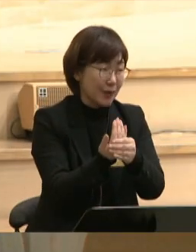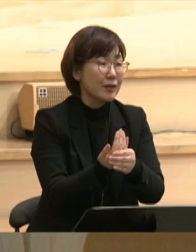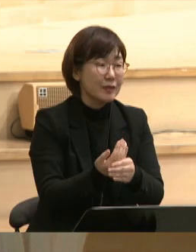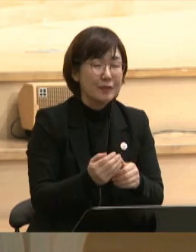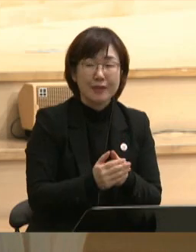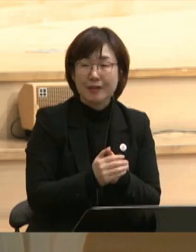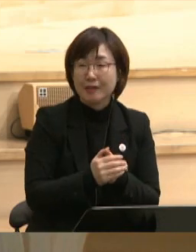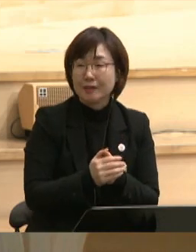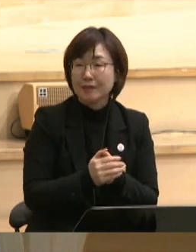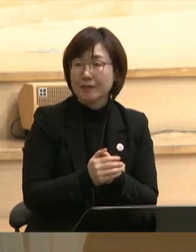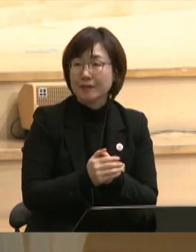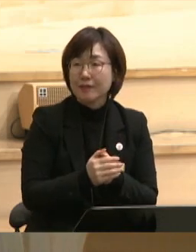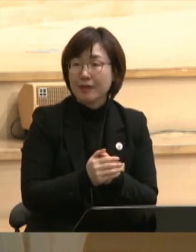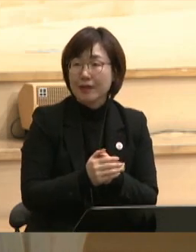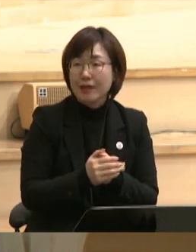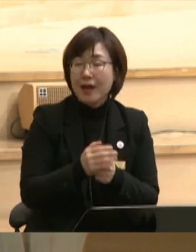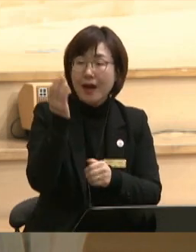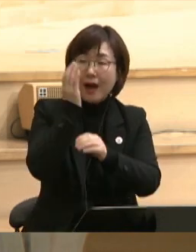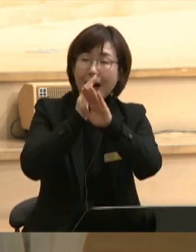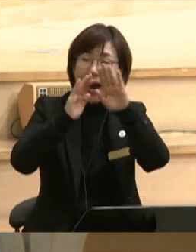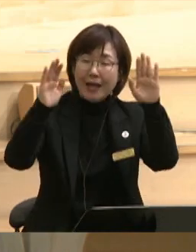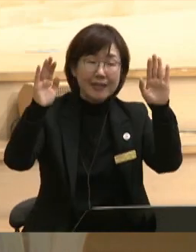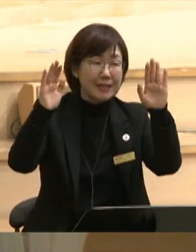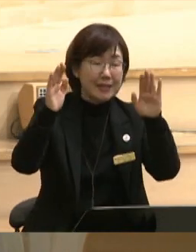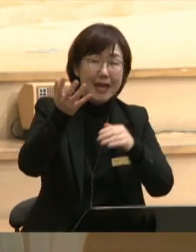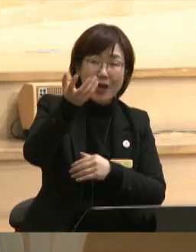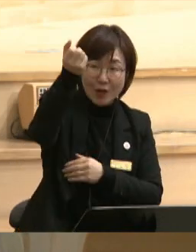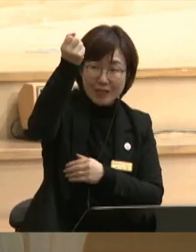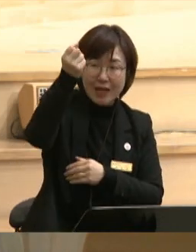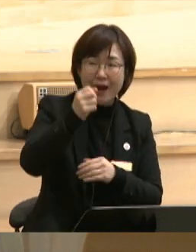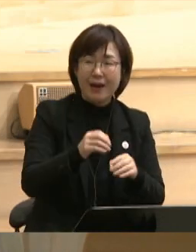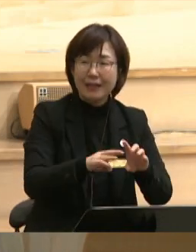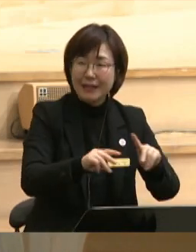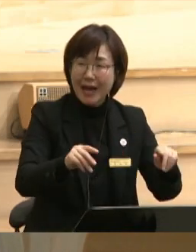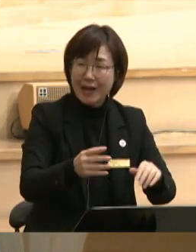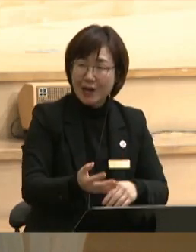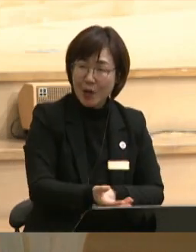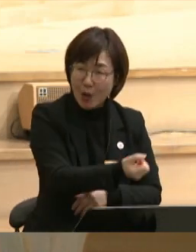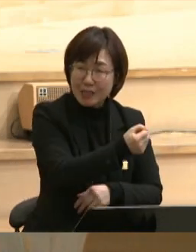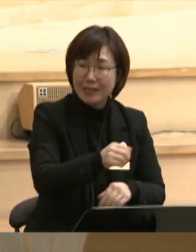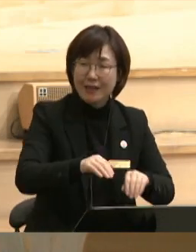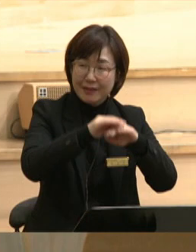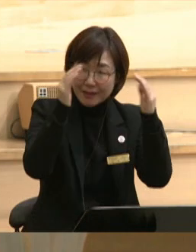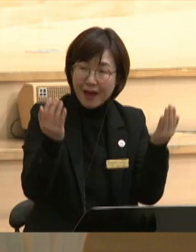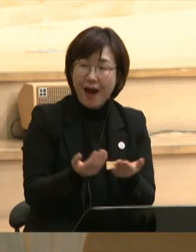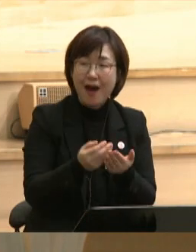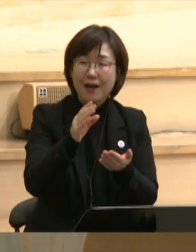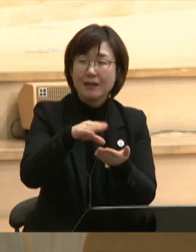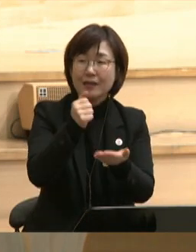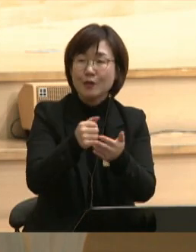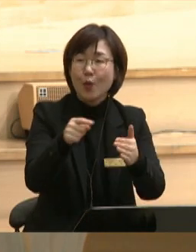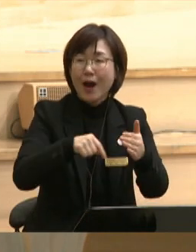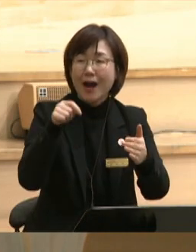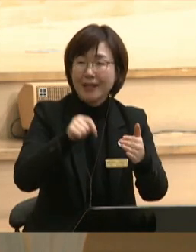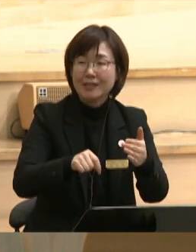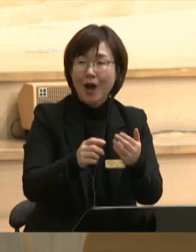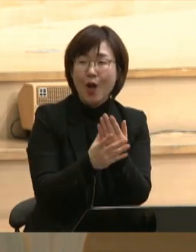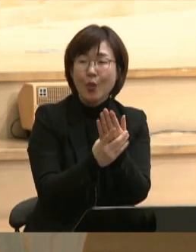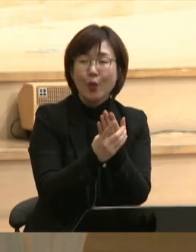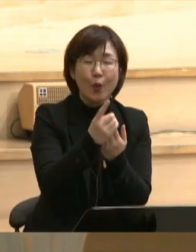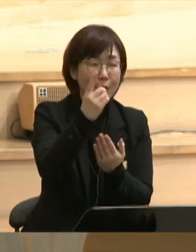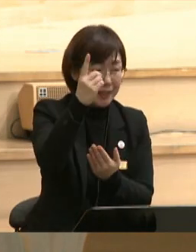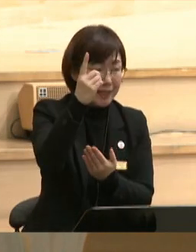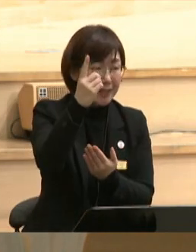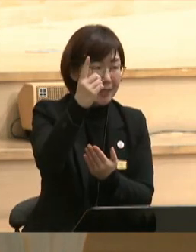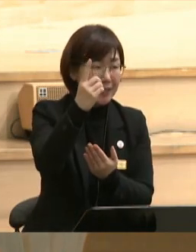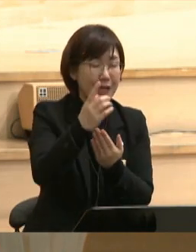다 같이 한번 읽어 보십시다 시작 하늘에 있는 것이나 땅에 있는 것이 다 그리스도 안에서 통일되게